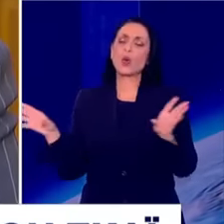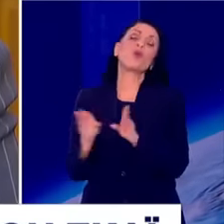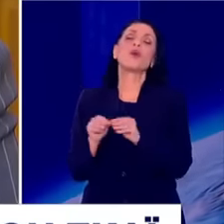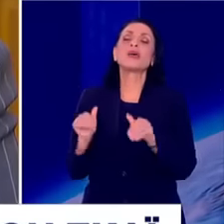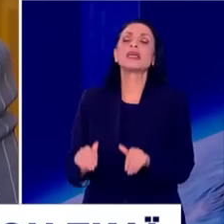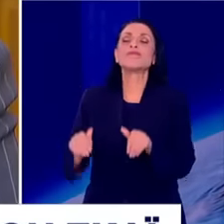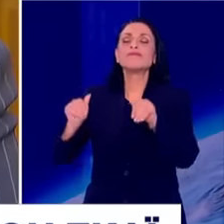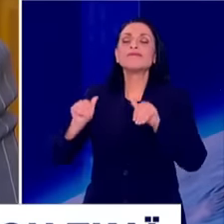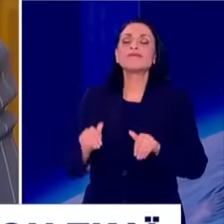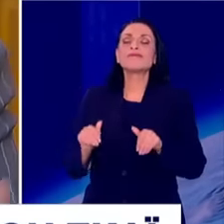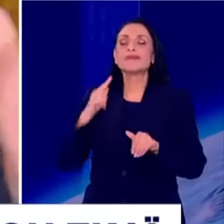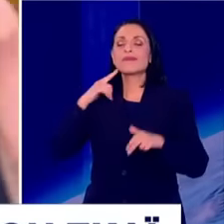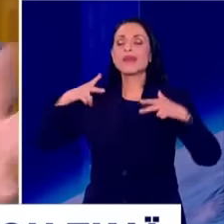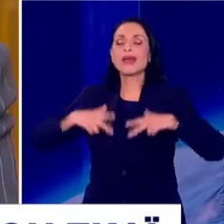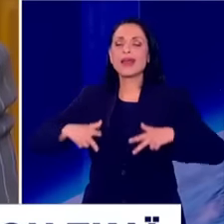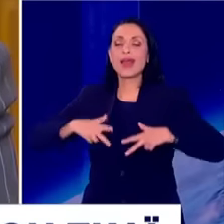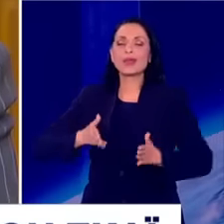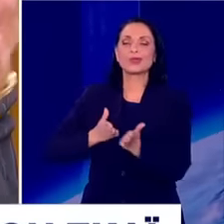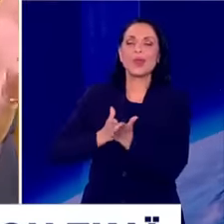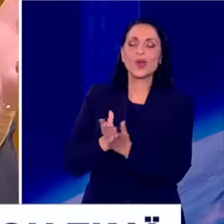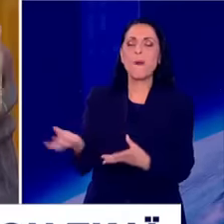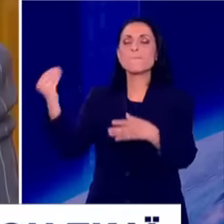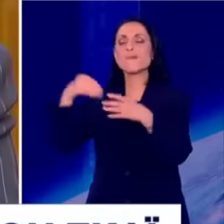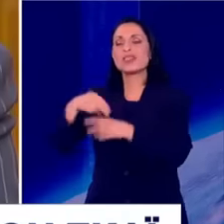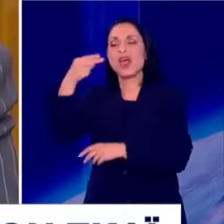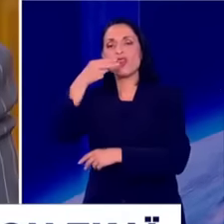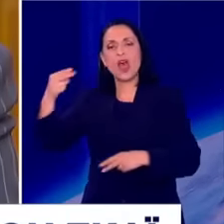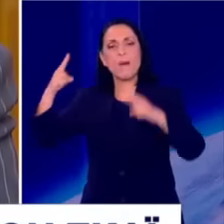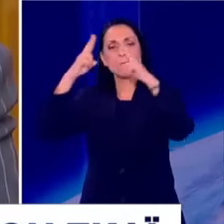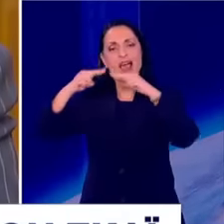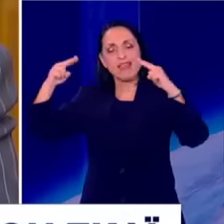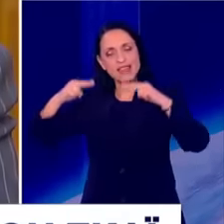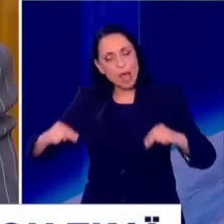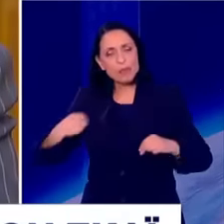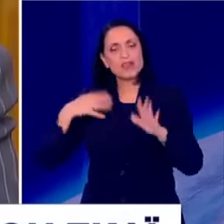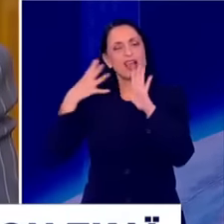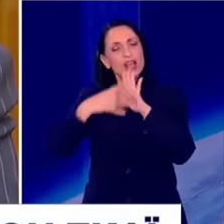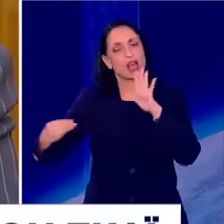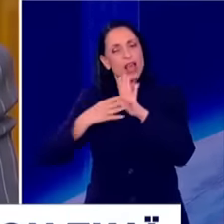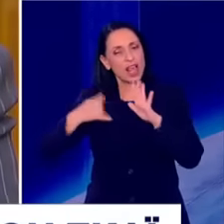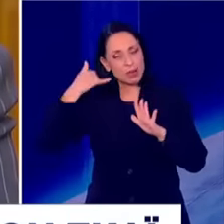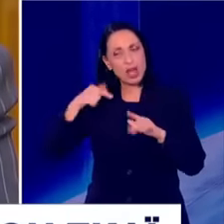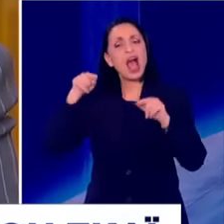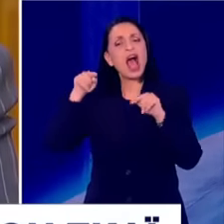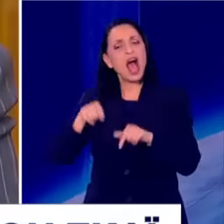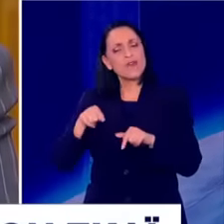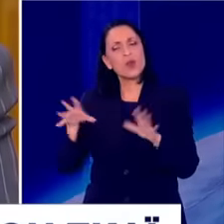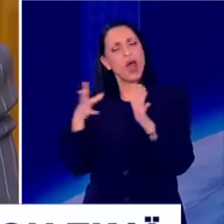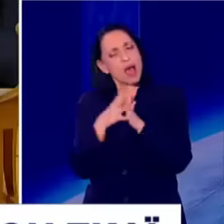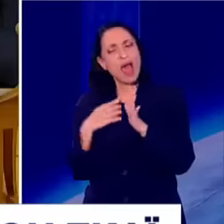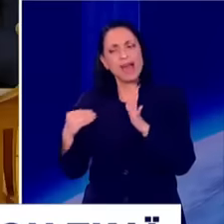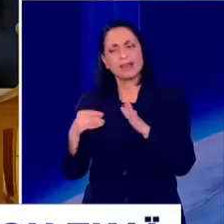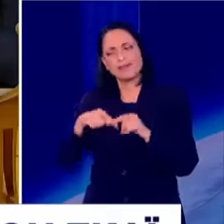όπως λένε, του κράτους δικαίου. Εκεί μπαίνουν και τα τέμπη, εκεί μπαίνουν και οι υποκλοπές. Μια αντίληψη που έχει κυριαρχήσει και σε ένα κομμάτι της